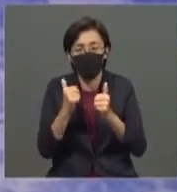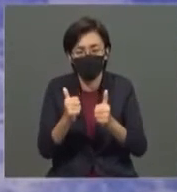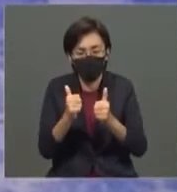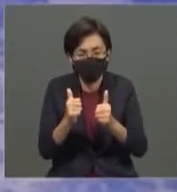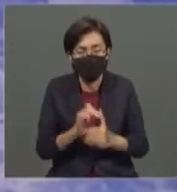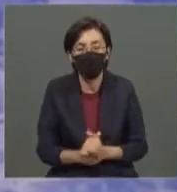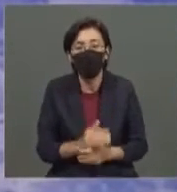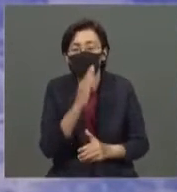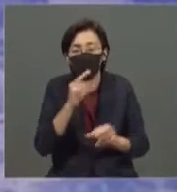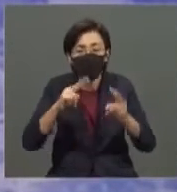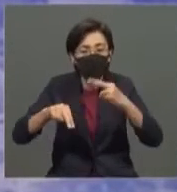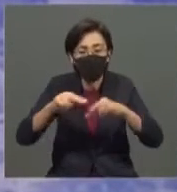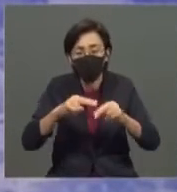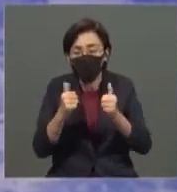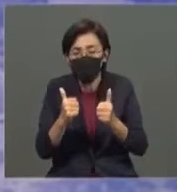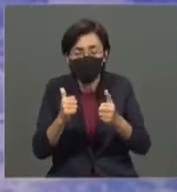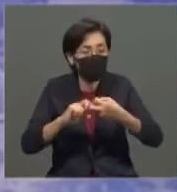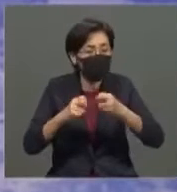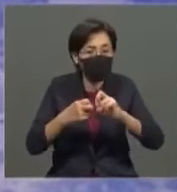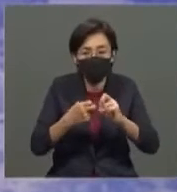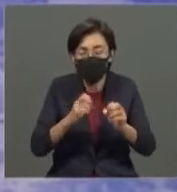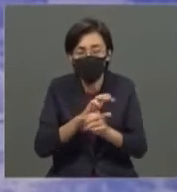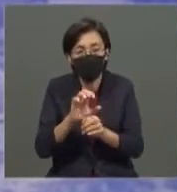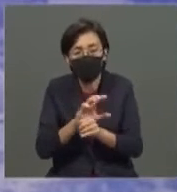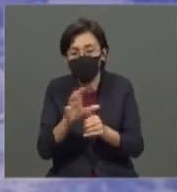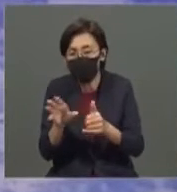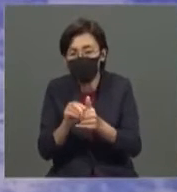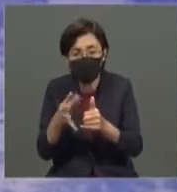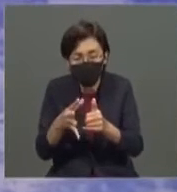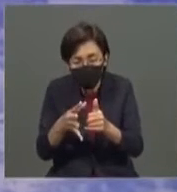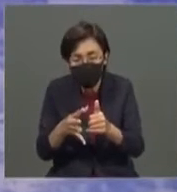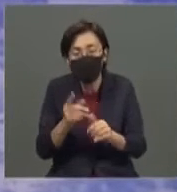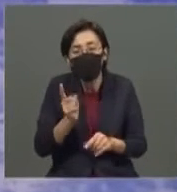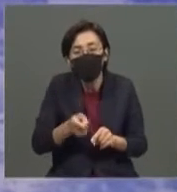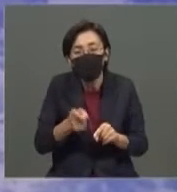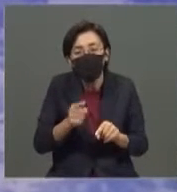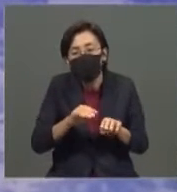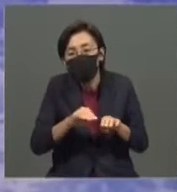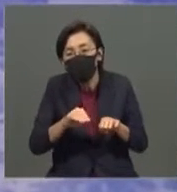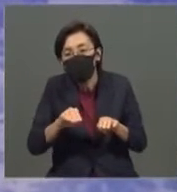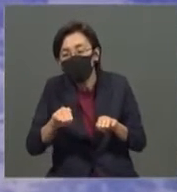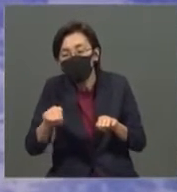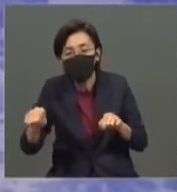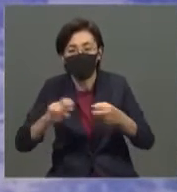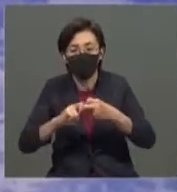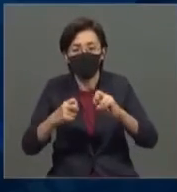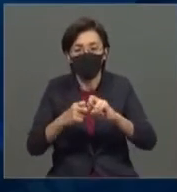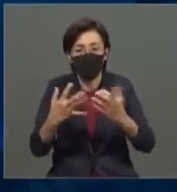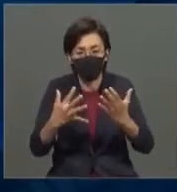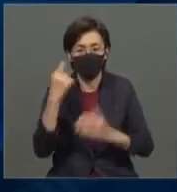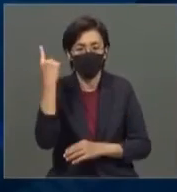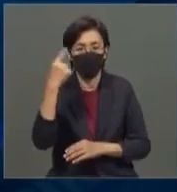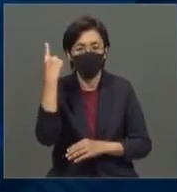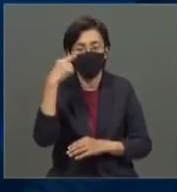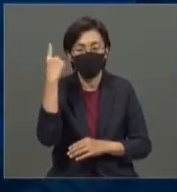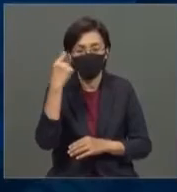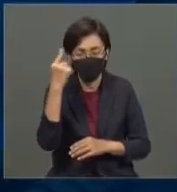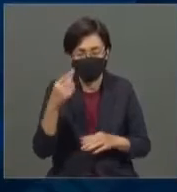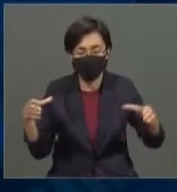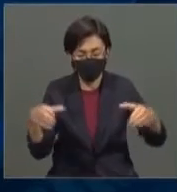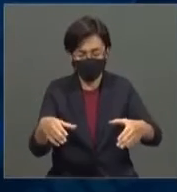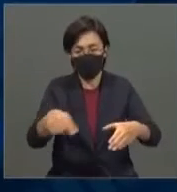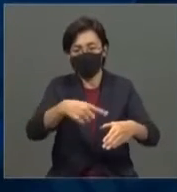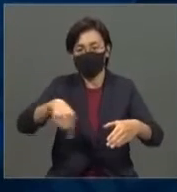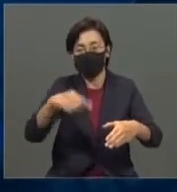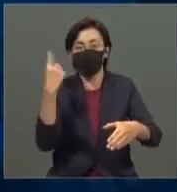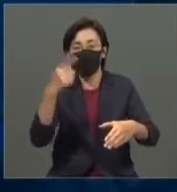ถ้าพื้นที่ของท่านไม่ได้มีการติดเชื้ออะไรเลยแล้วยังคงไปงี้นะครับการทำการท่องเที่ยวในลักษณะแซนด์บ็อกซ์ทั้งหล